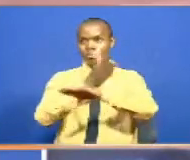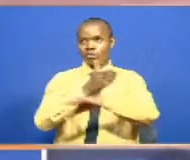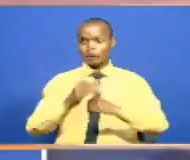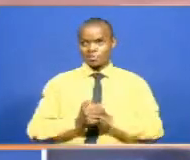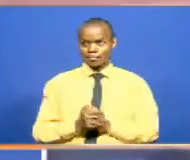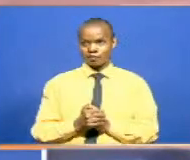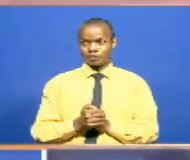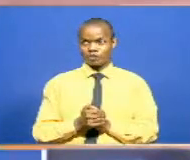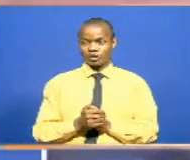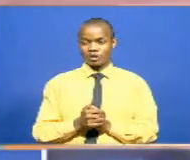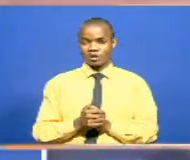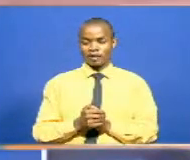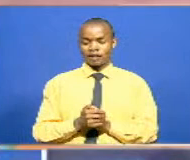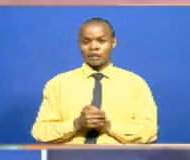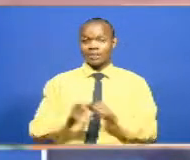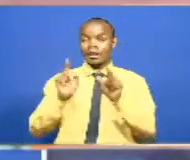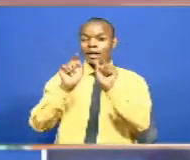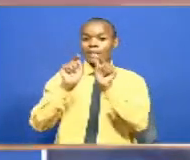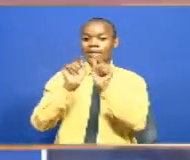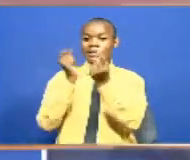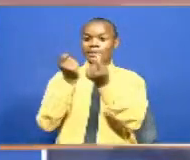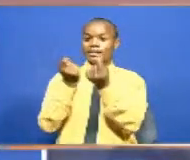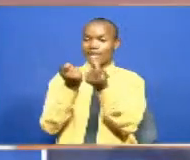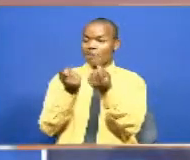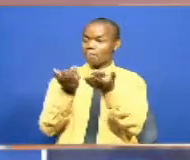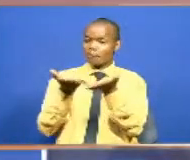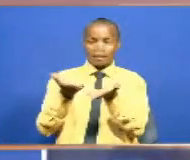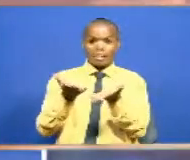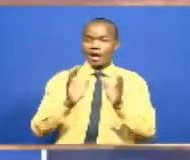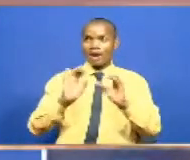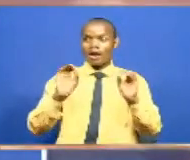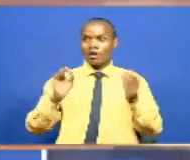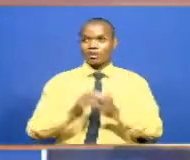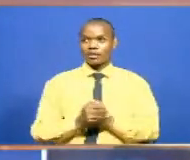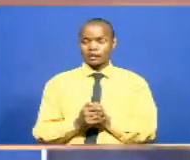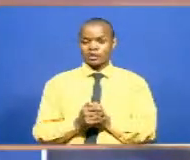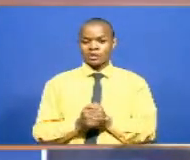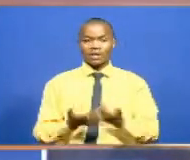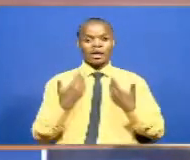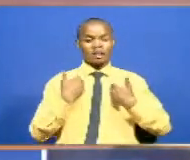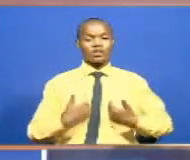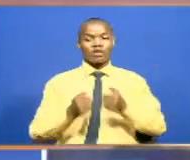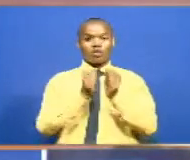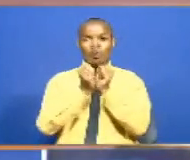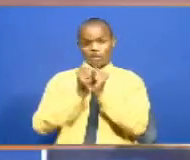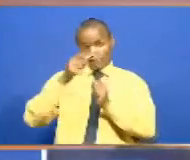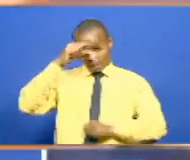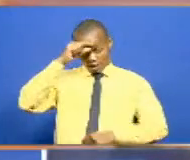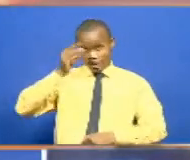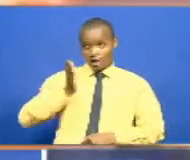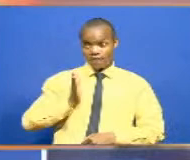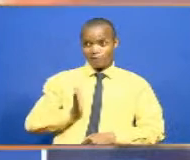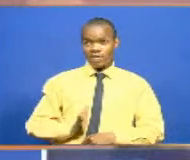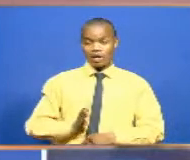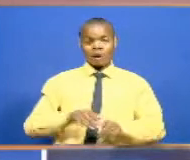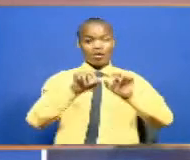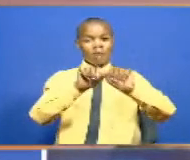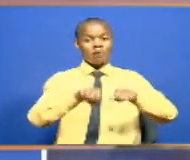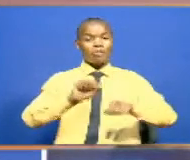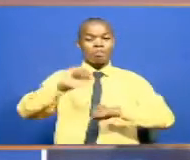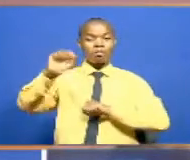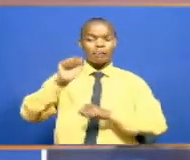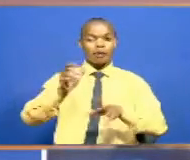Na mambo ya kabila hayako. Mimi nimezunguka na gavana huyu kuweza kuomba kura election